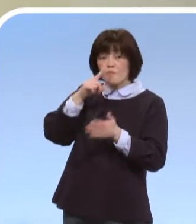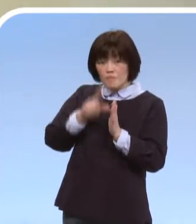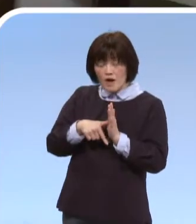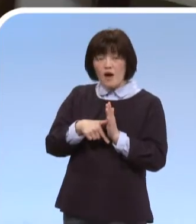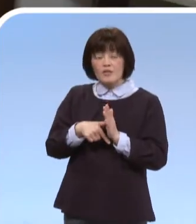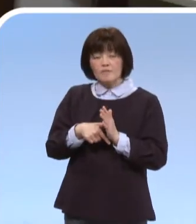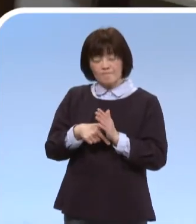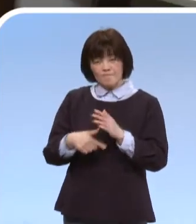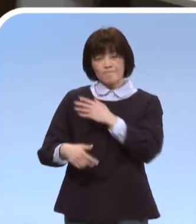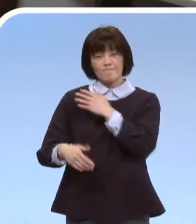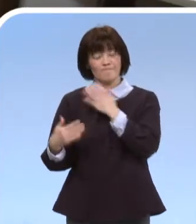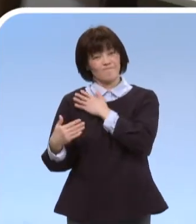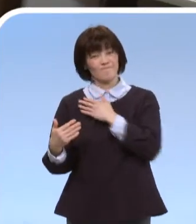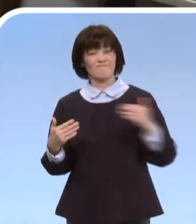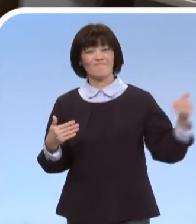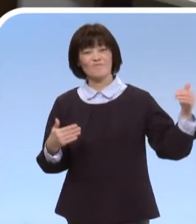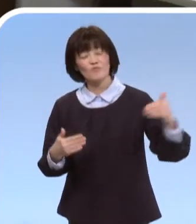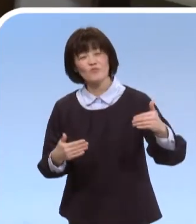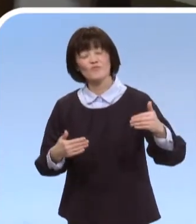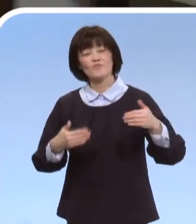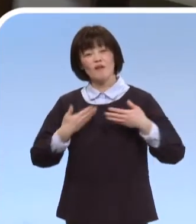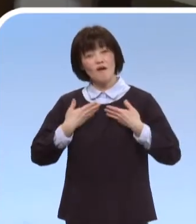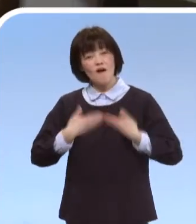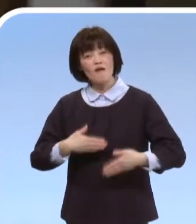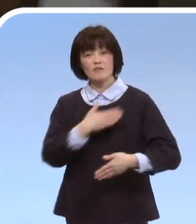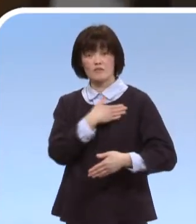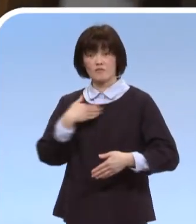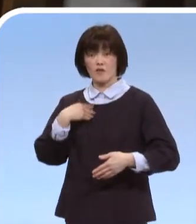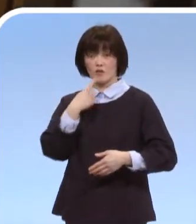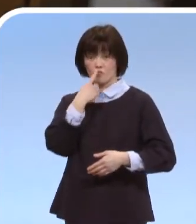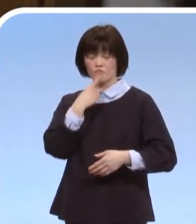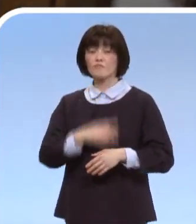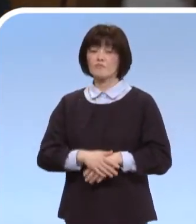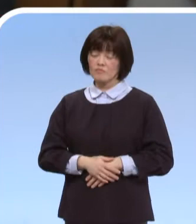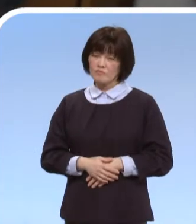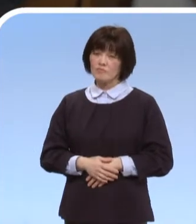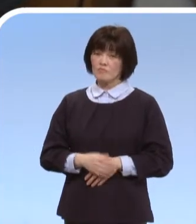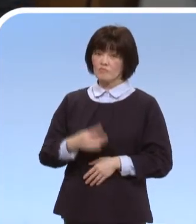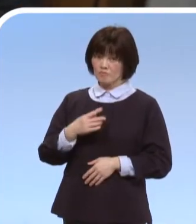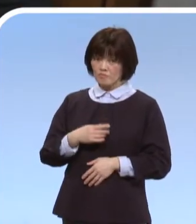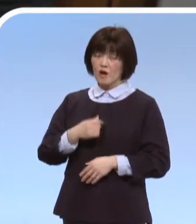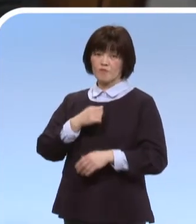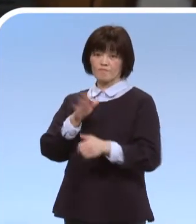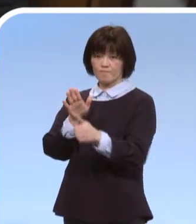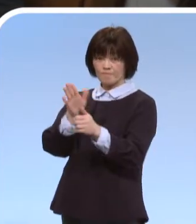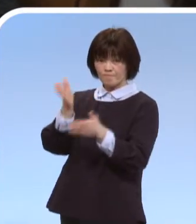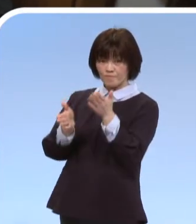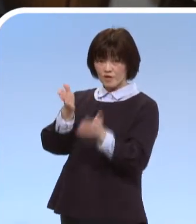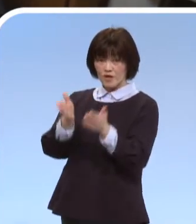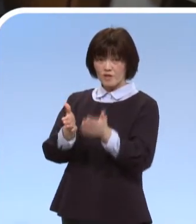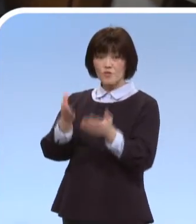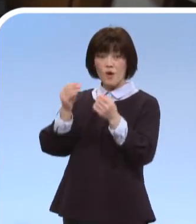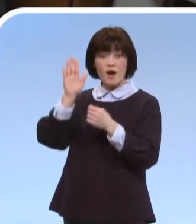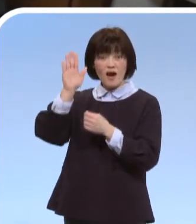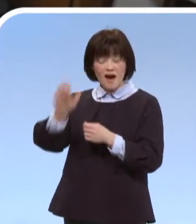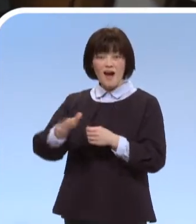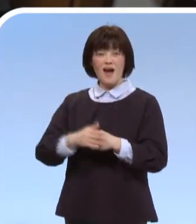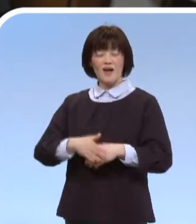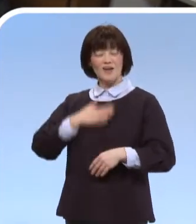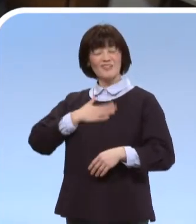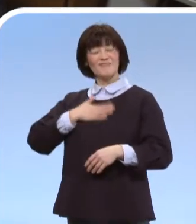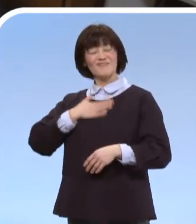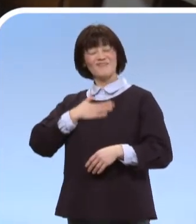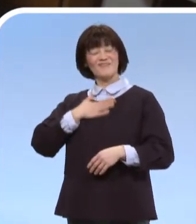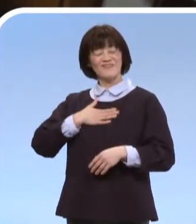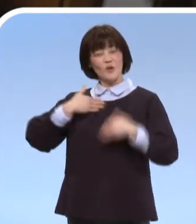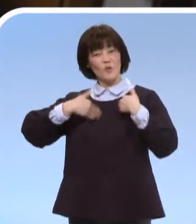ていうのは、まあもちろんどう思ってはるかはね、細かくわからないですけど、僕らが行ったらなんかすっきりした顔したりとか、お風呂も入れたりとかで、なん